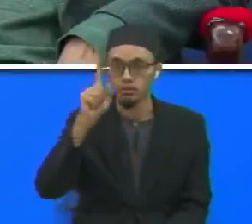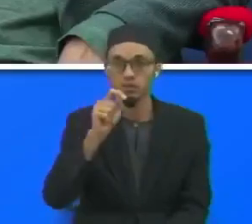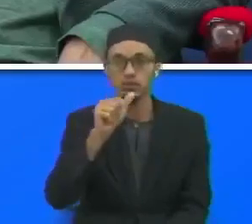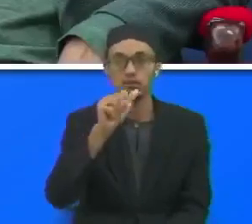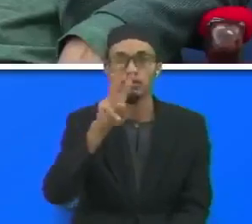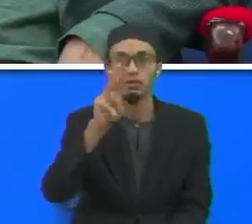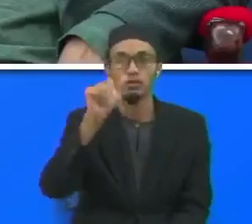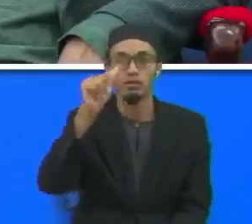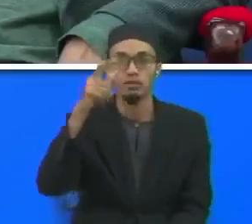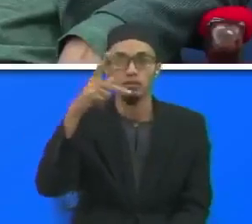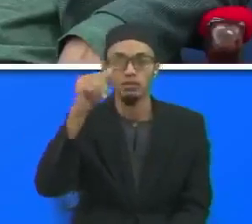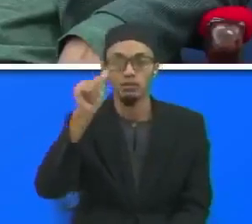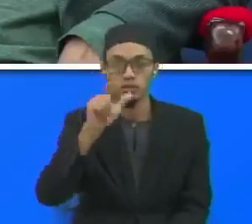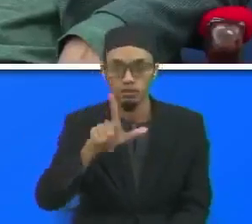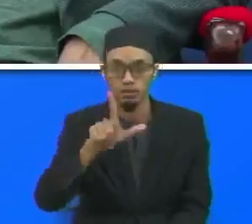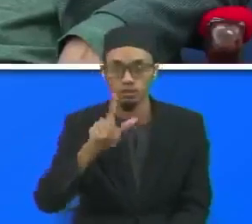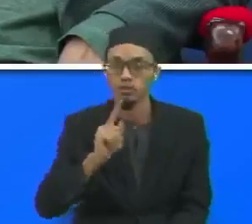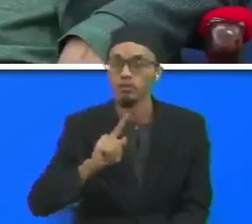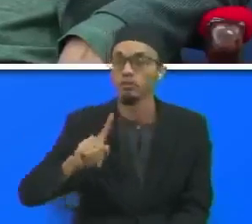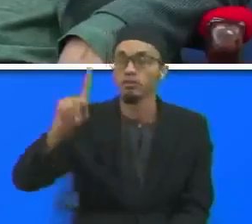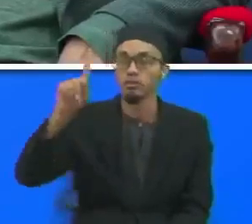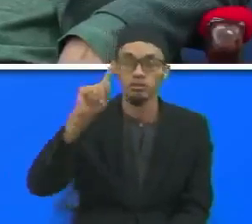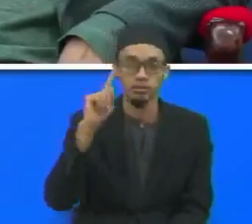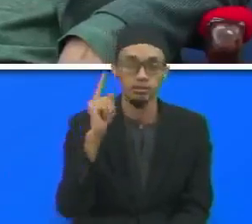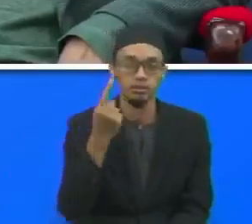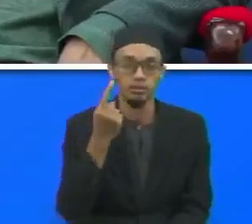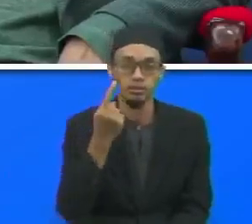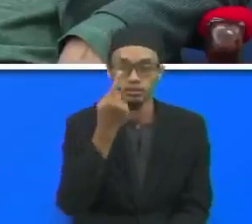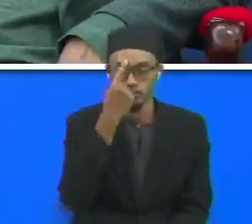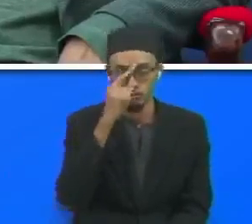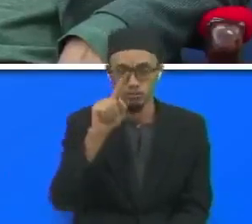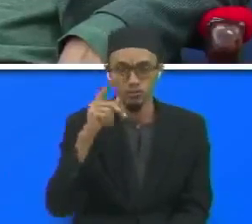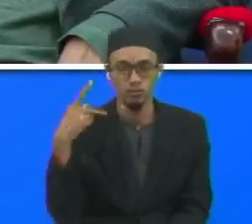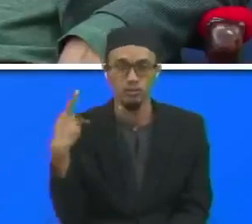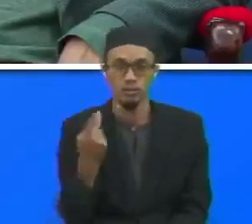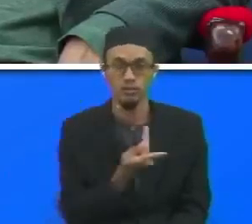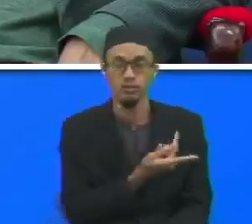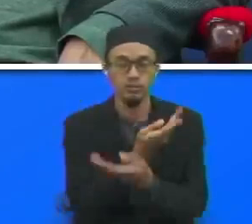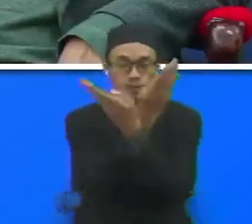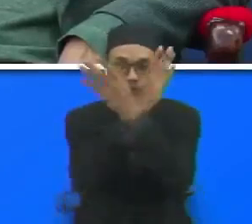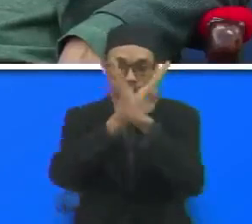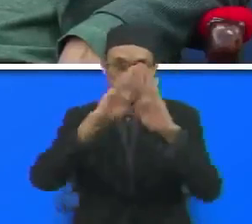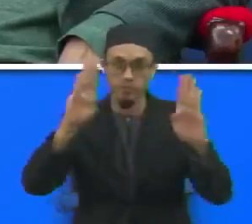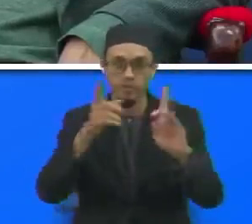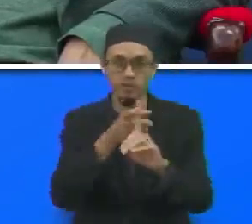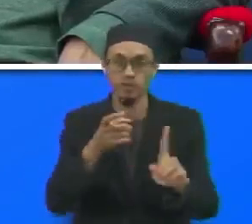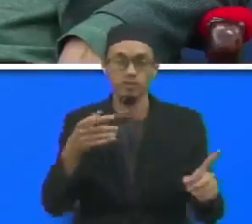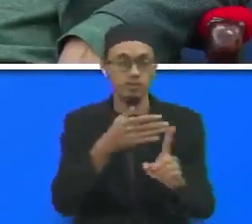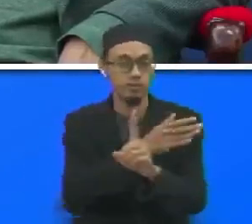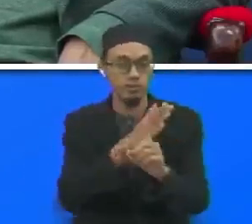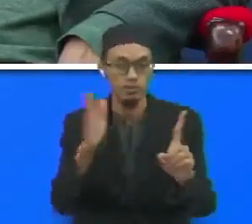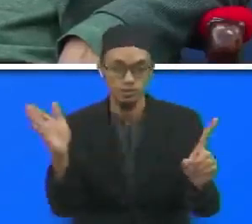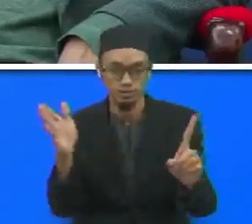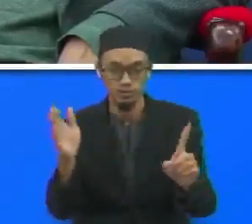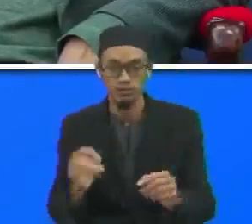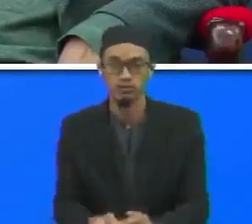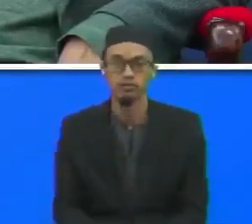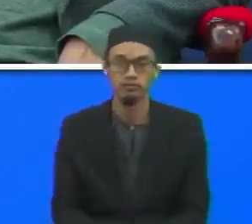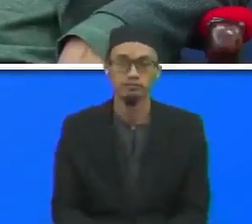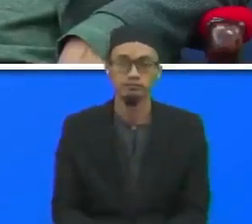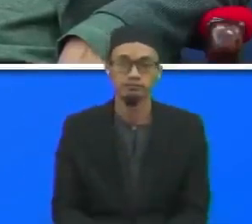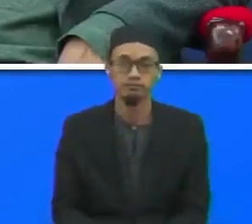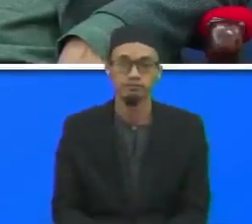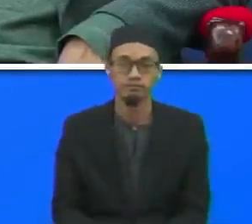itu kunci utama untuk kita membebaskan diri kita daripada khurafat. Kemudian kita